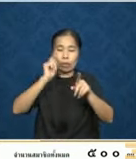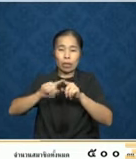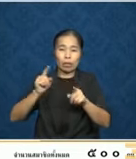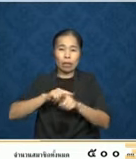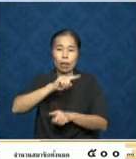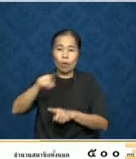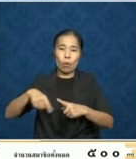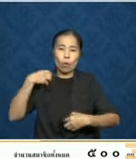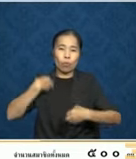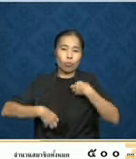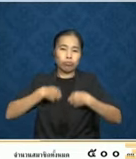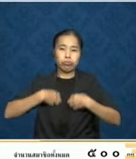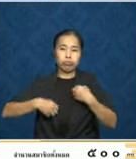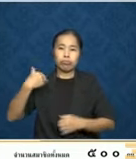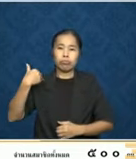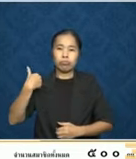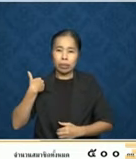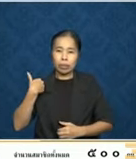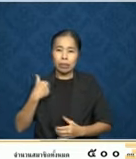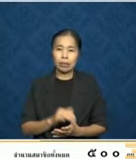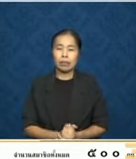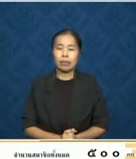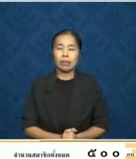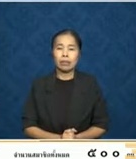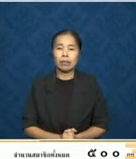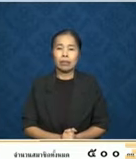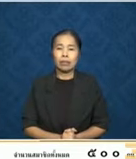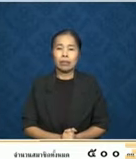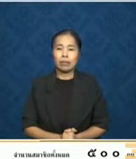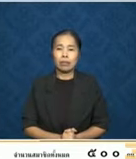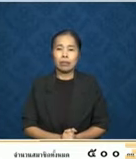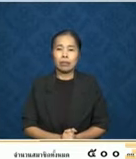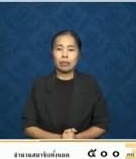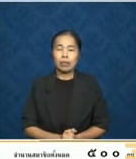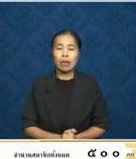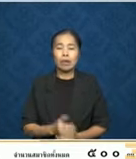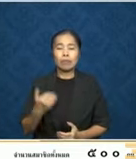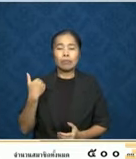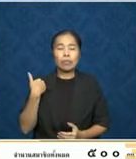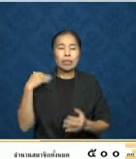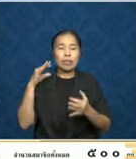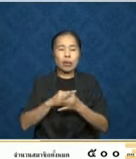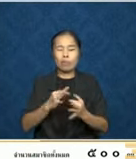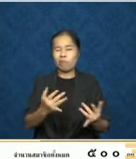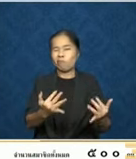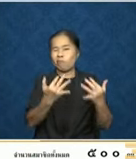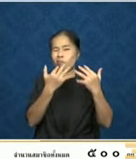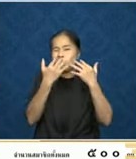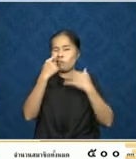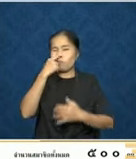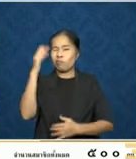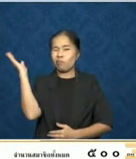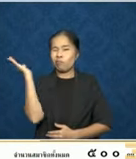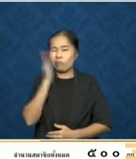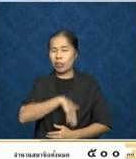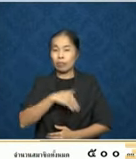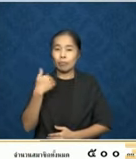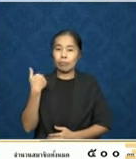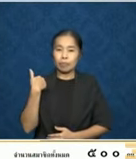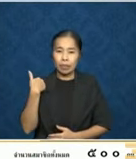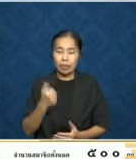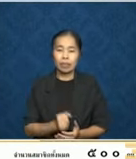ครับซึ่งเดือดร้อนอะไรบ้างครับเดือดร้อนของกลิ่นเหม็นมากนะครับแล้วทำให้โรงเรียน